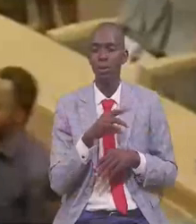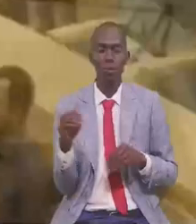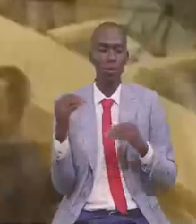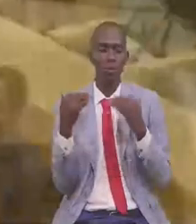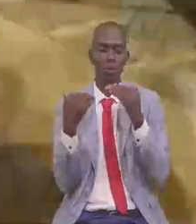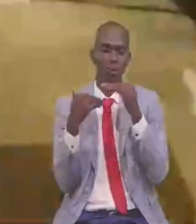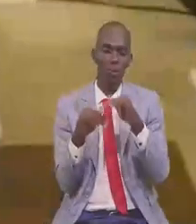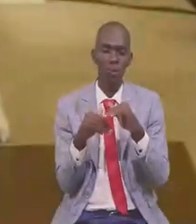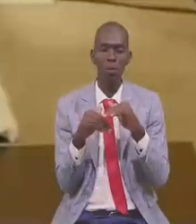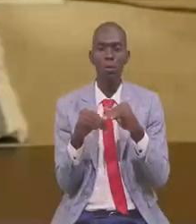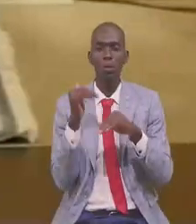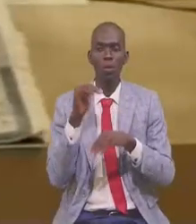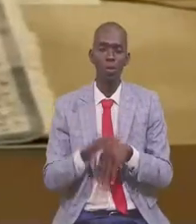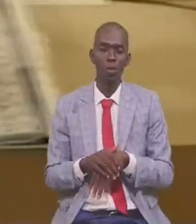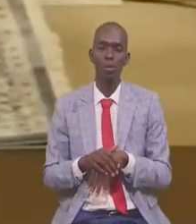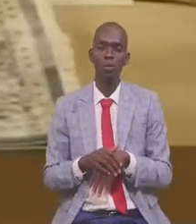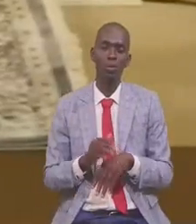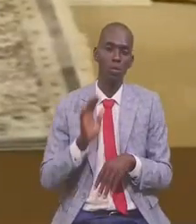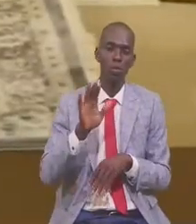limitation dans ton ministère.